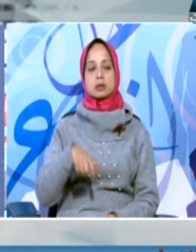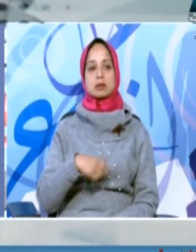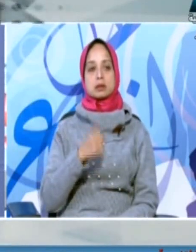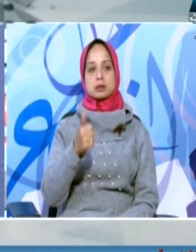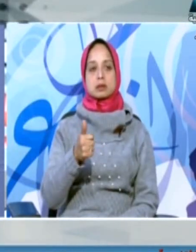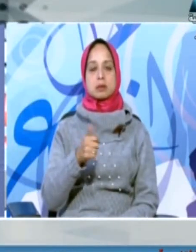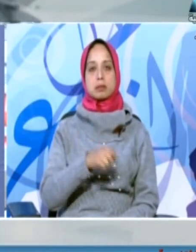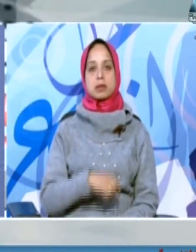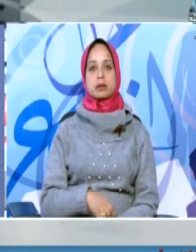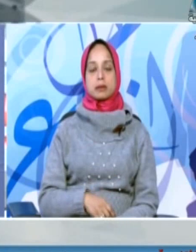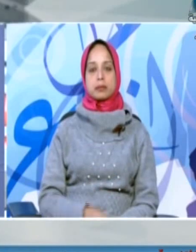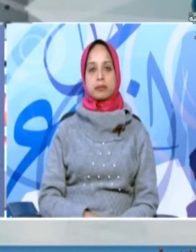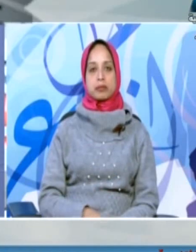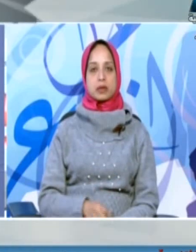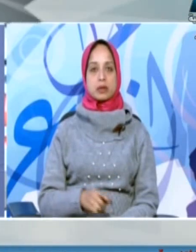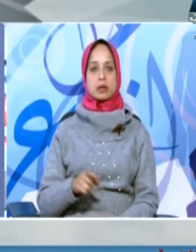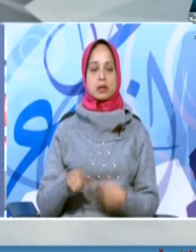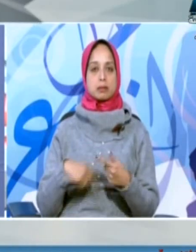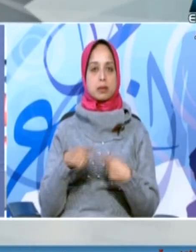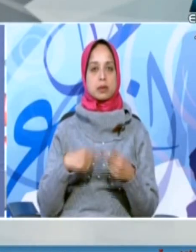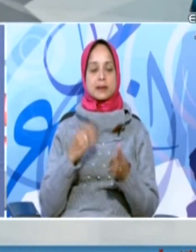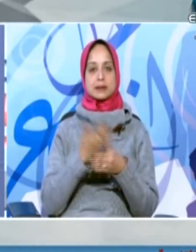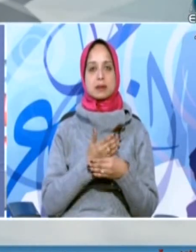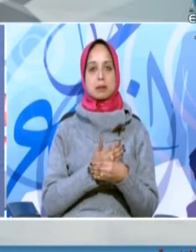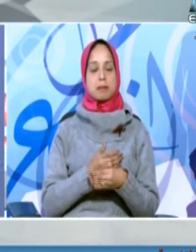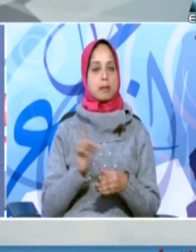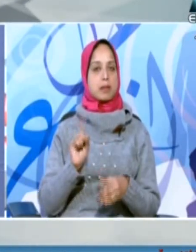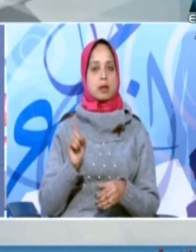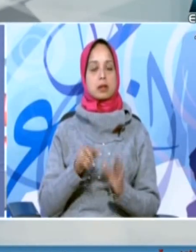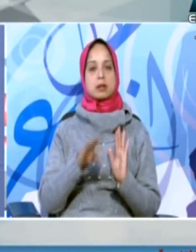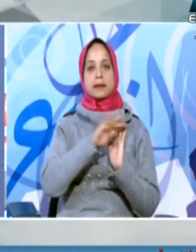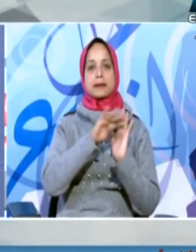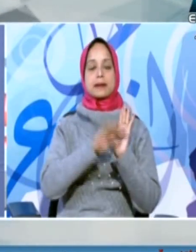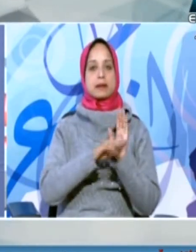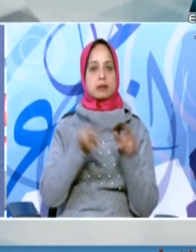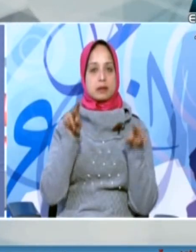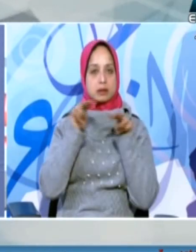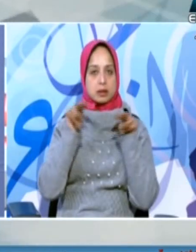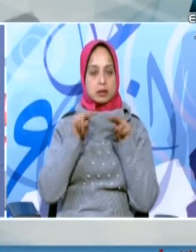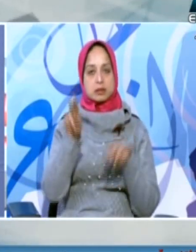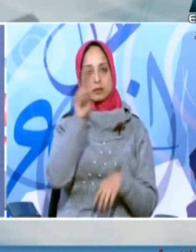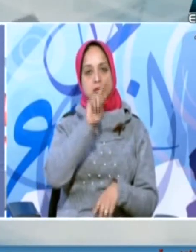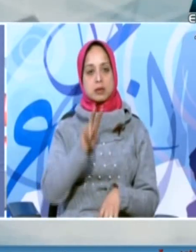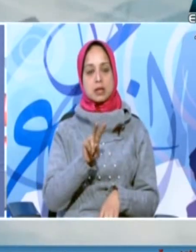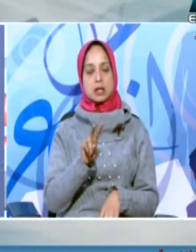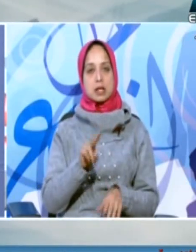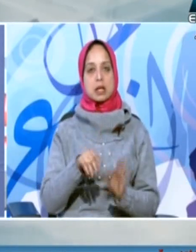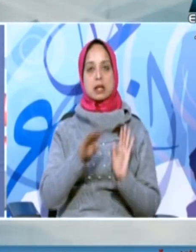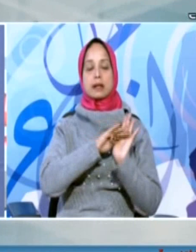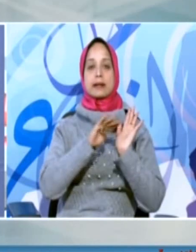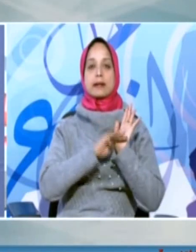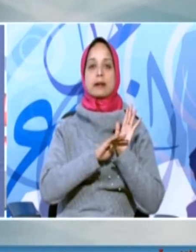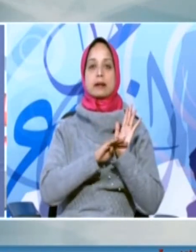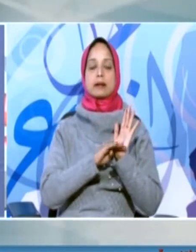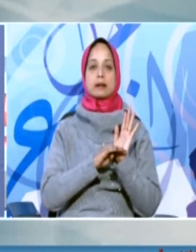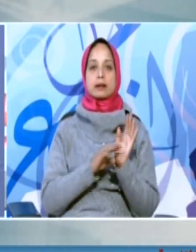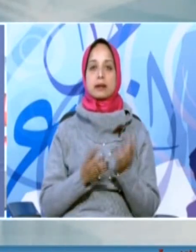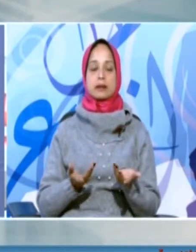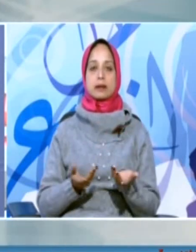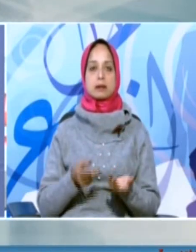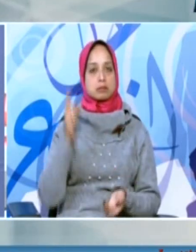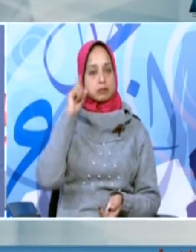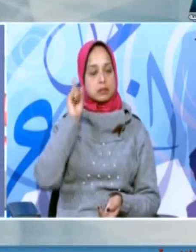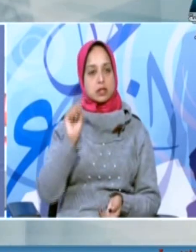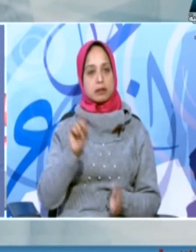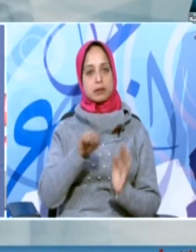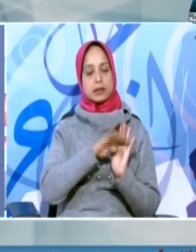ده لا قال لك فسر، انما انت انا سؤالك انا نتائج اهو، ركز معايا في سؤالك، مش انت مالين سؤال نتائج؟ ايوه بس انا مش عارفه ايه النتائج،